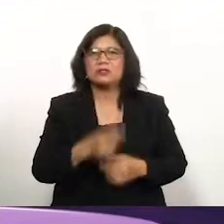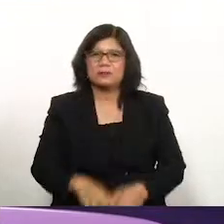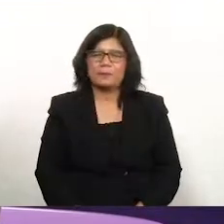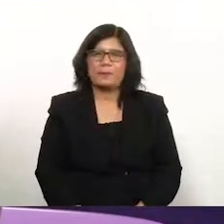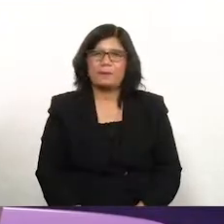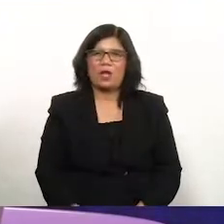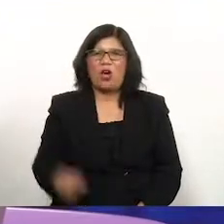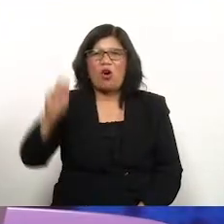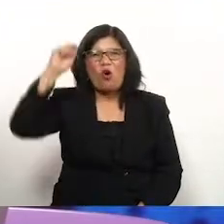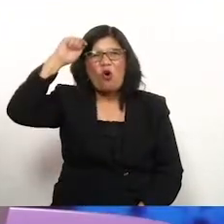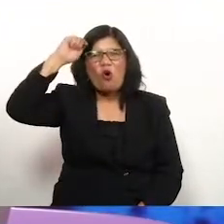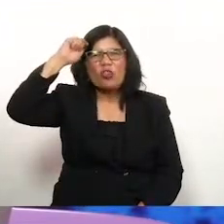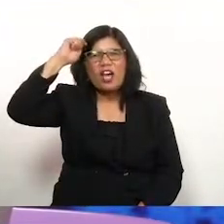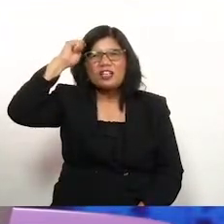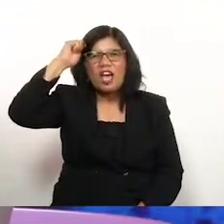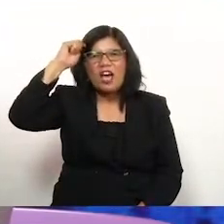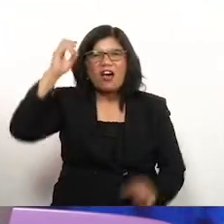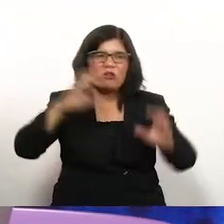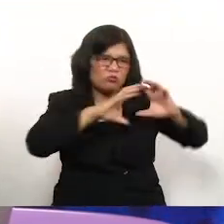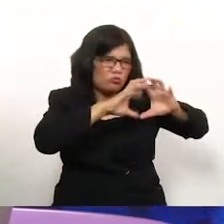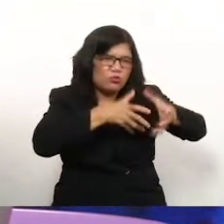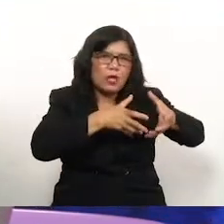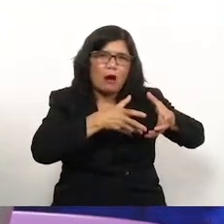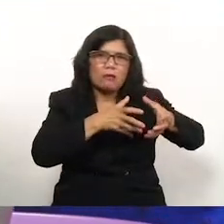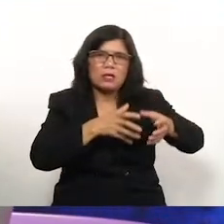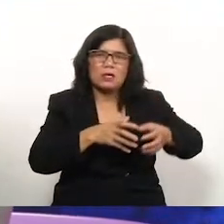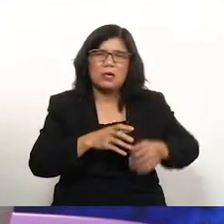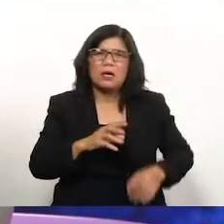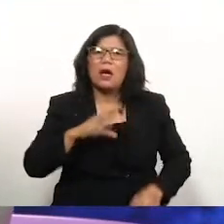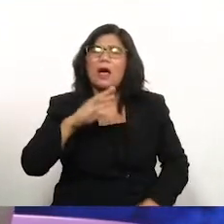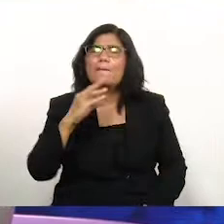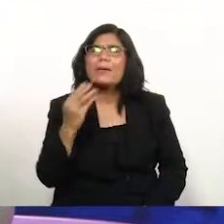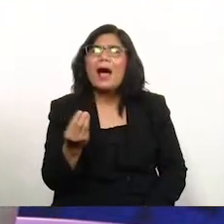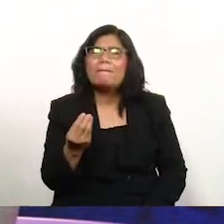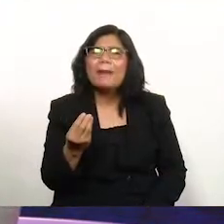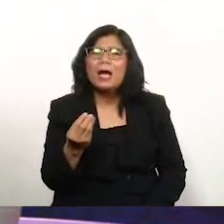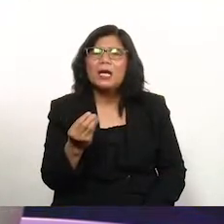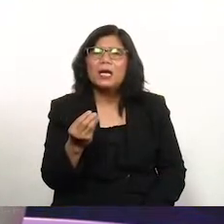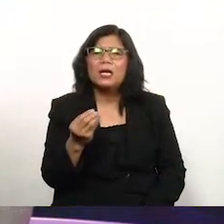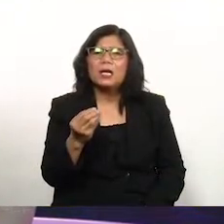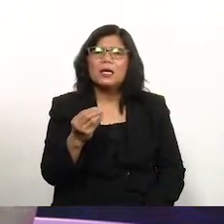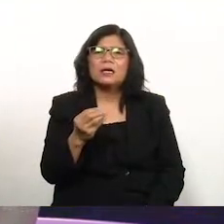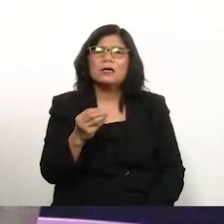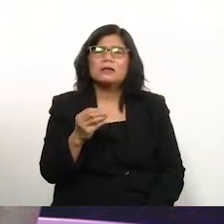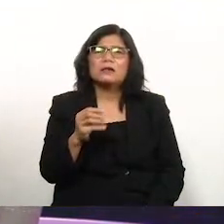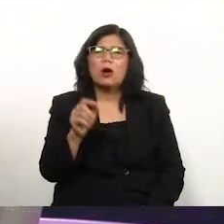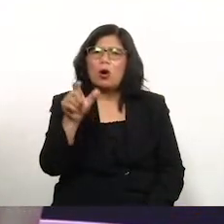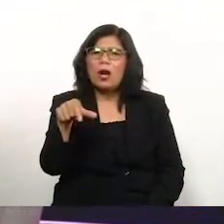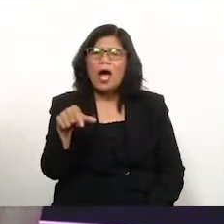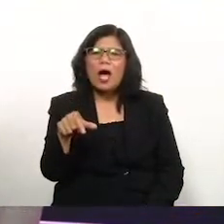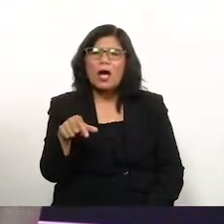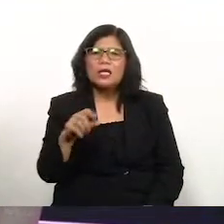Hai banyak orang otaknya otak duniawi Hai Kapan seorang bisa bilang kau hidupnya diberkati